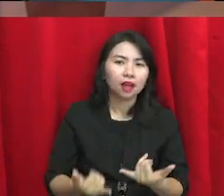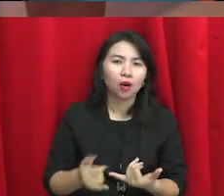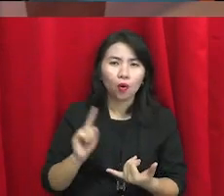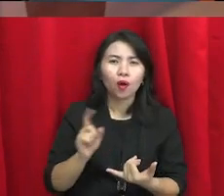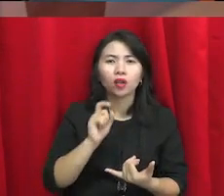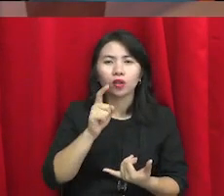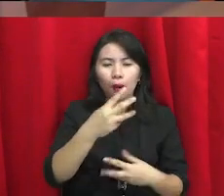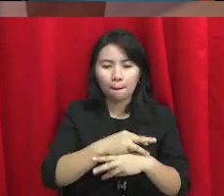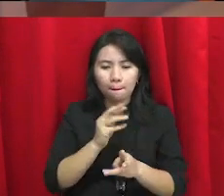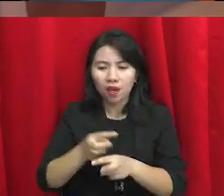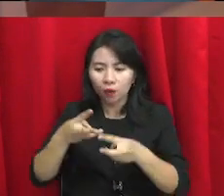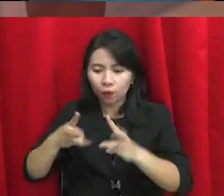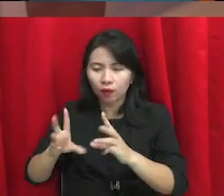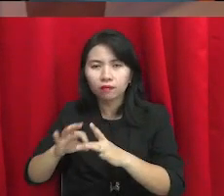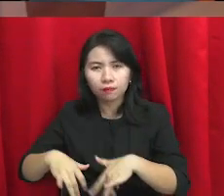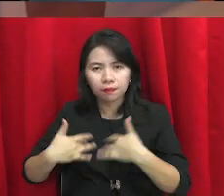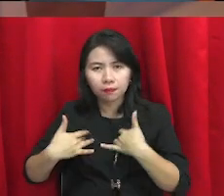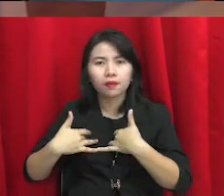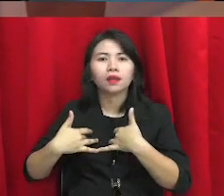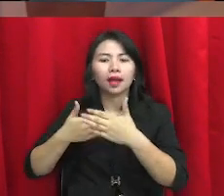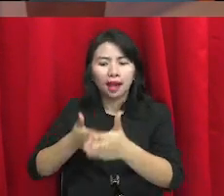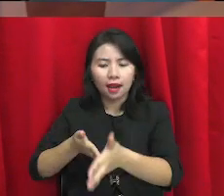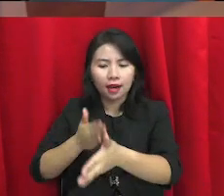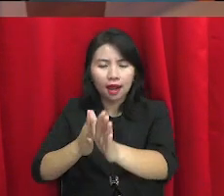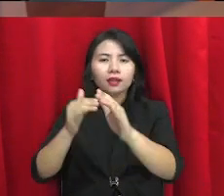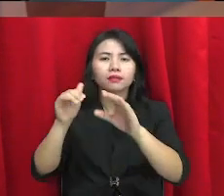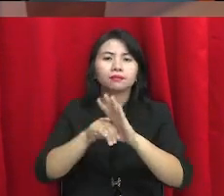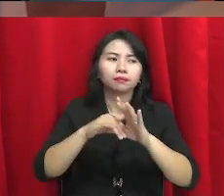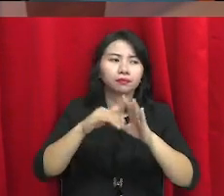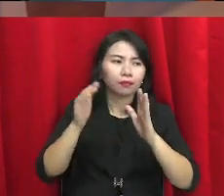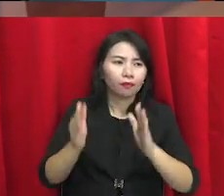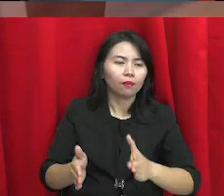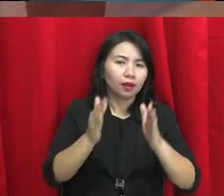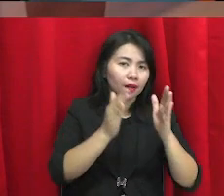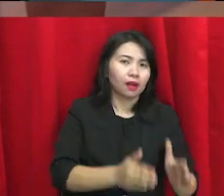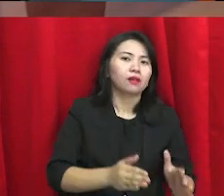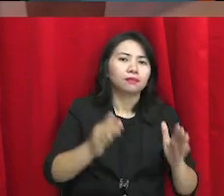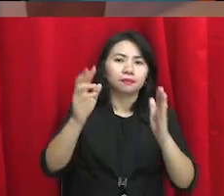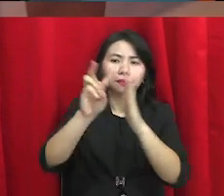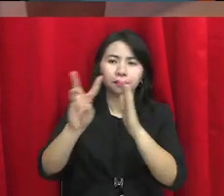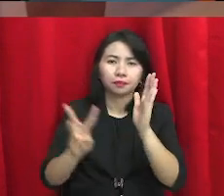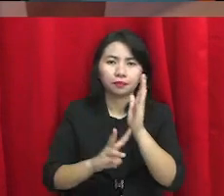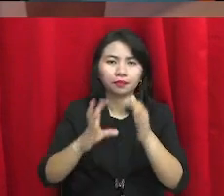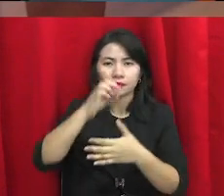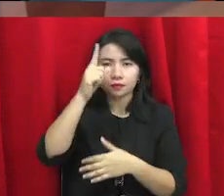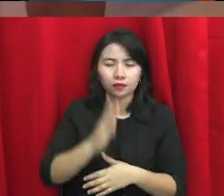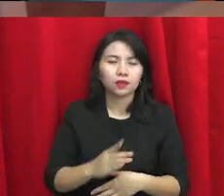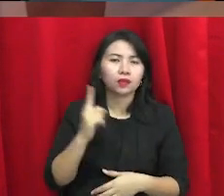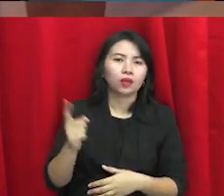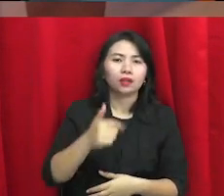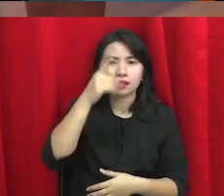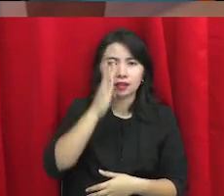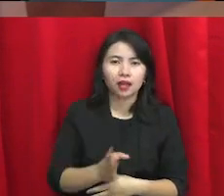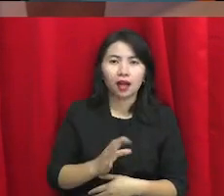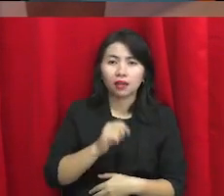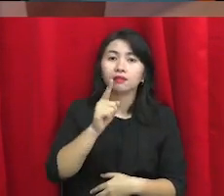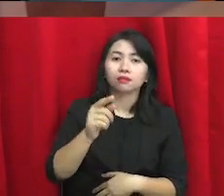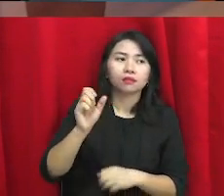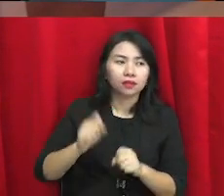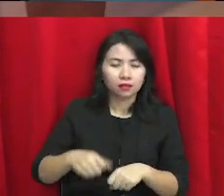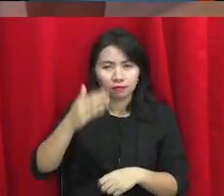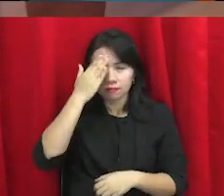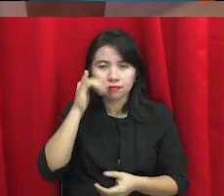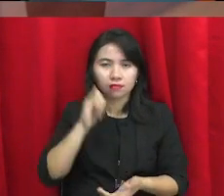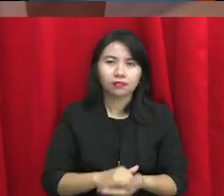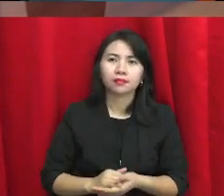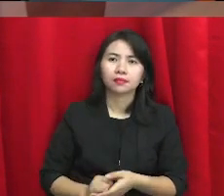hakbang ay ayon sa plano ng Diyos. Excuse me. Ayon sa will ng Diyos. Kailan dalawa nakakaalam yan. Alright? Andiyan ba si Pastor